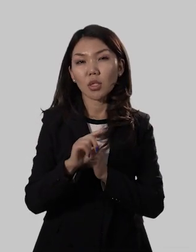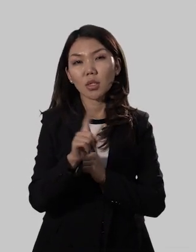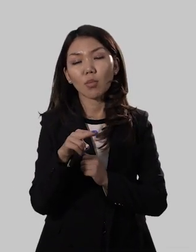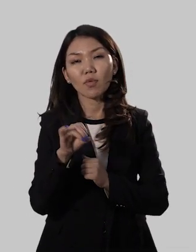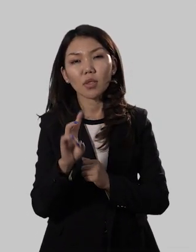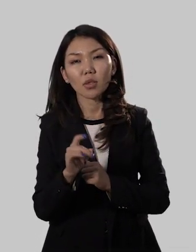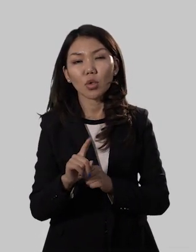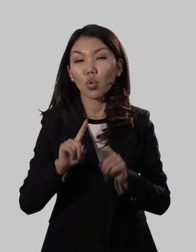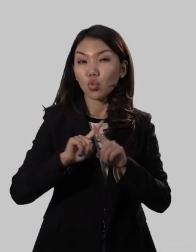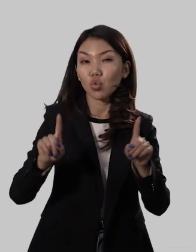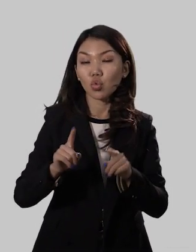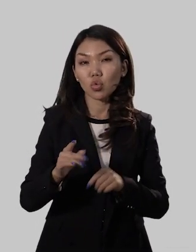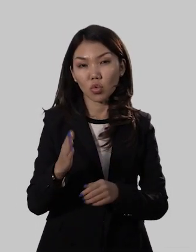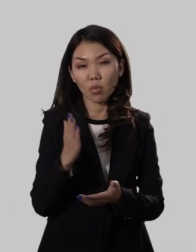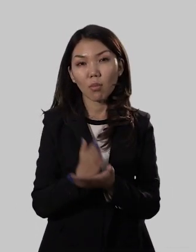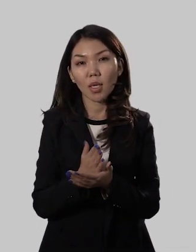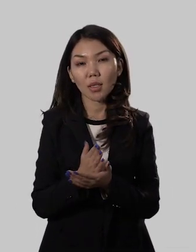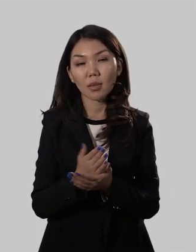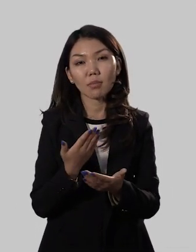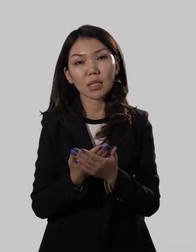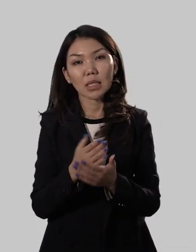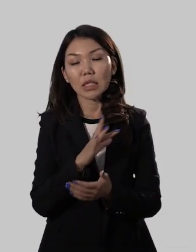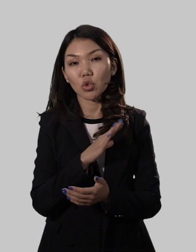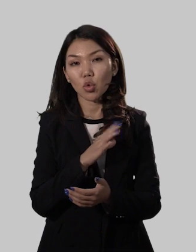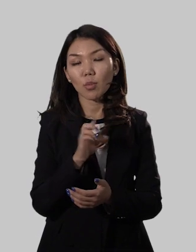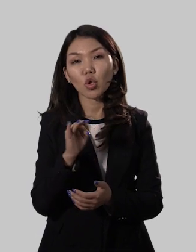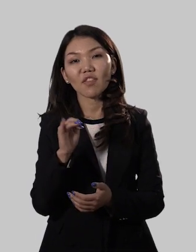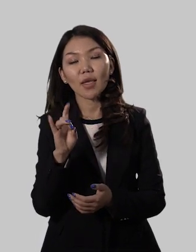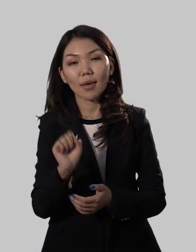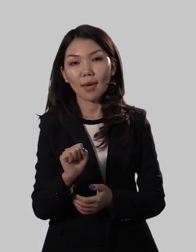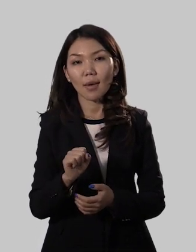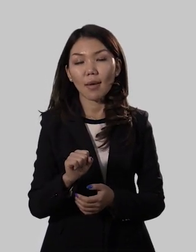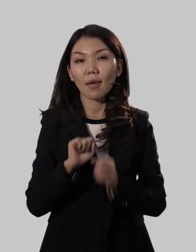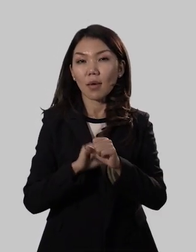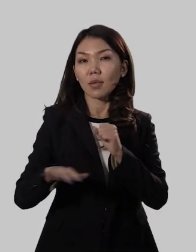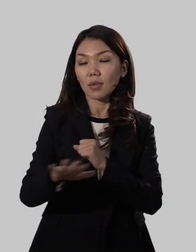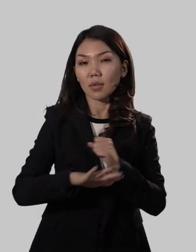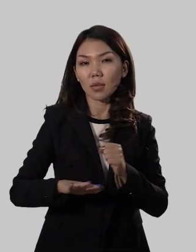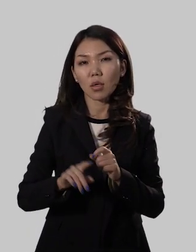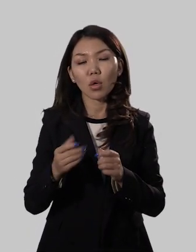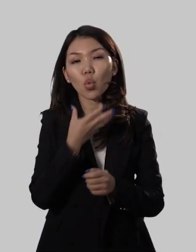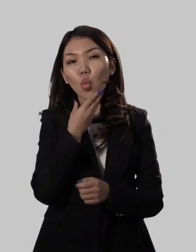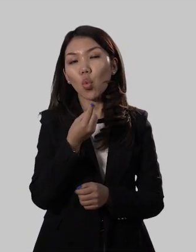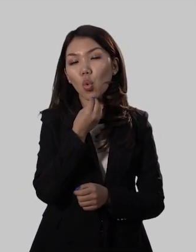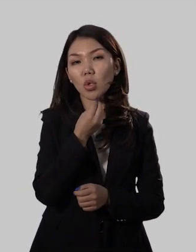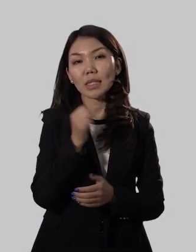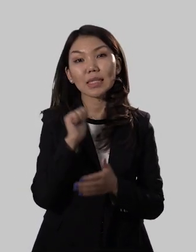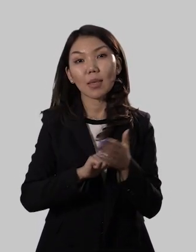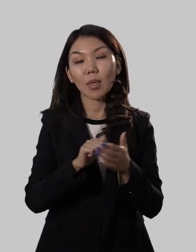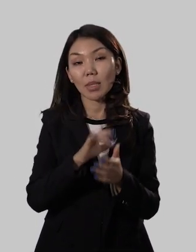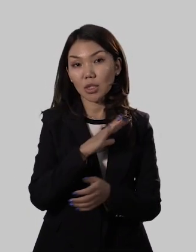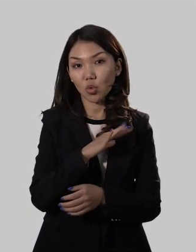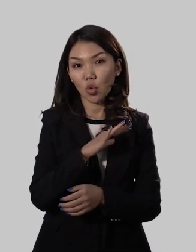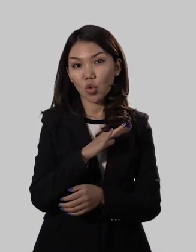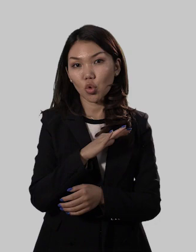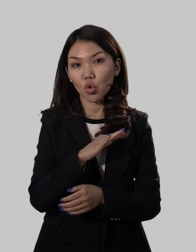бар. Мисалы, Ысык Көл биосфералык коругу көрүктүү жана кооз. Себеби,